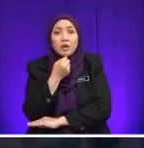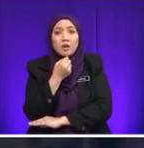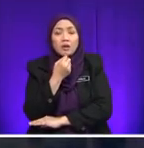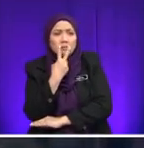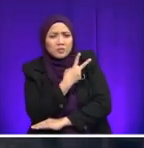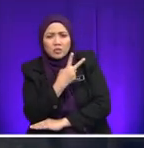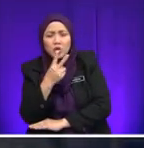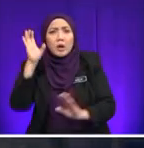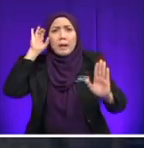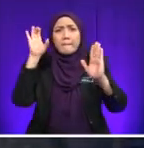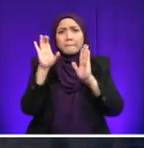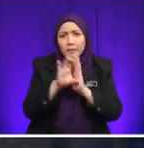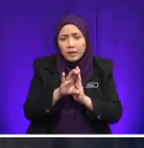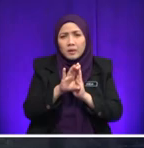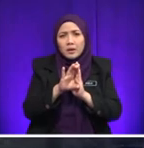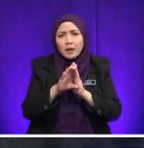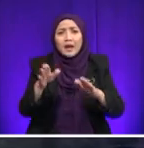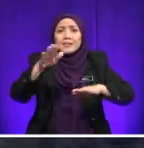gambar atas